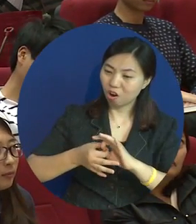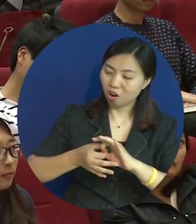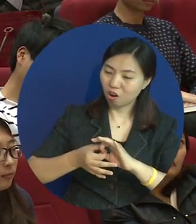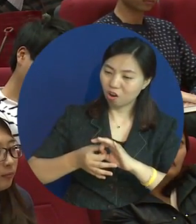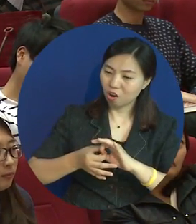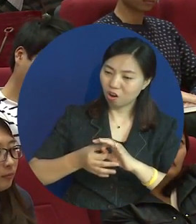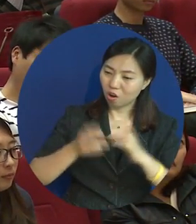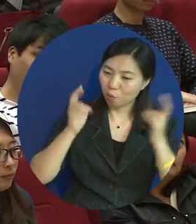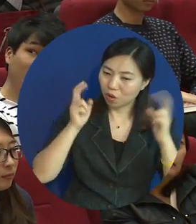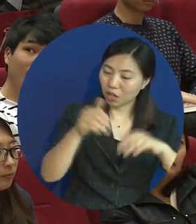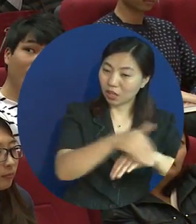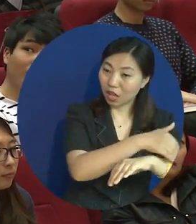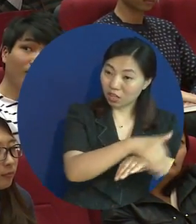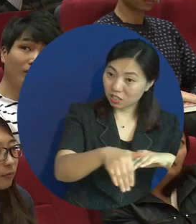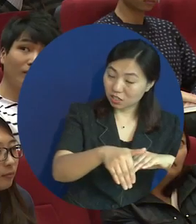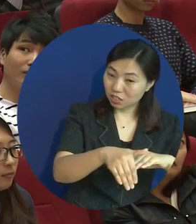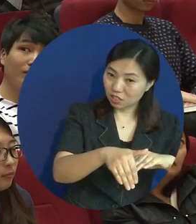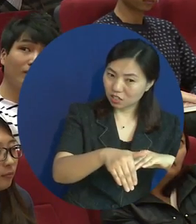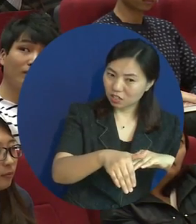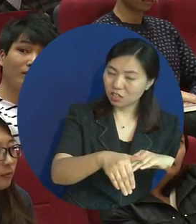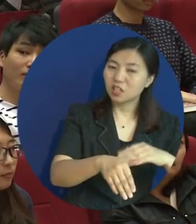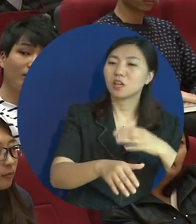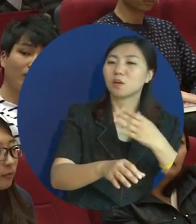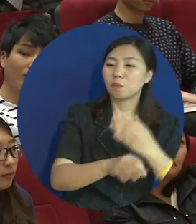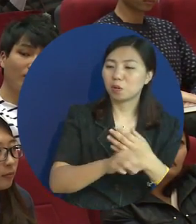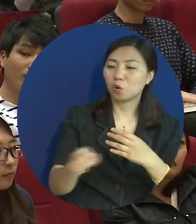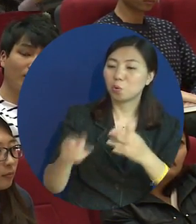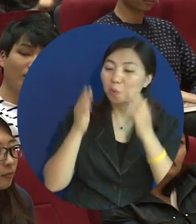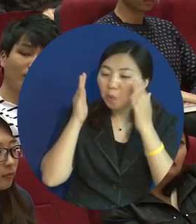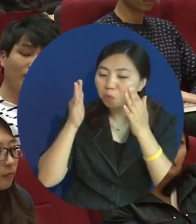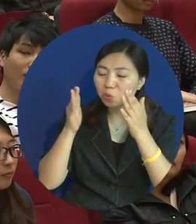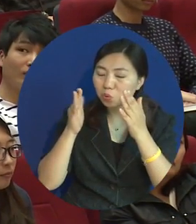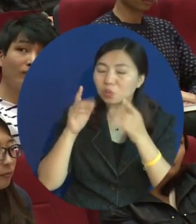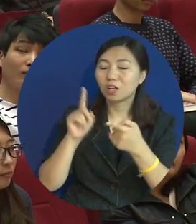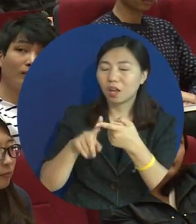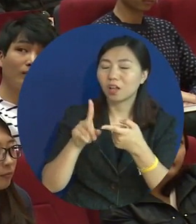공부를 할 거라는 말씀으로 이해했습니다. 그래서